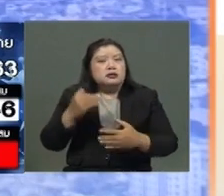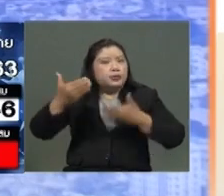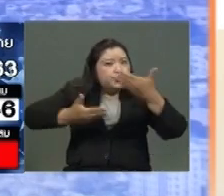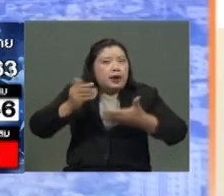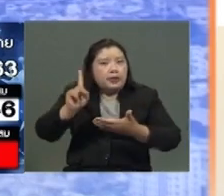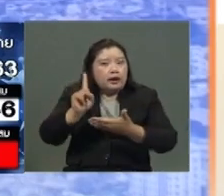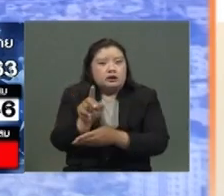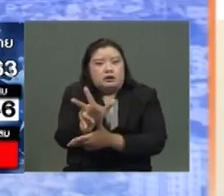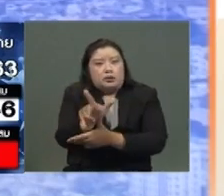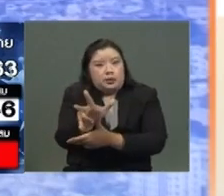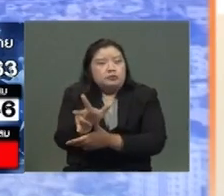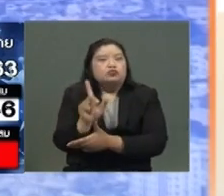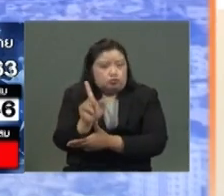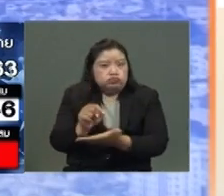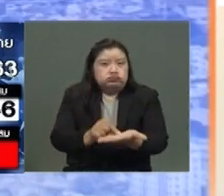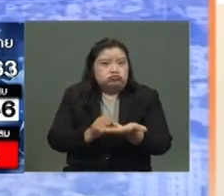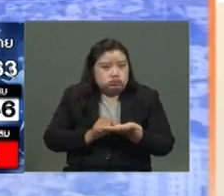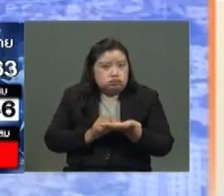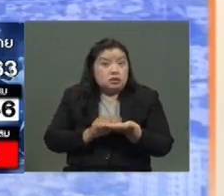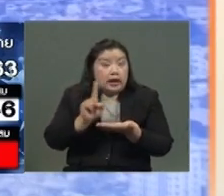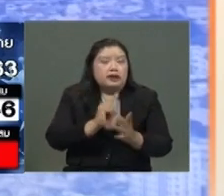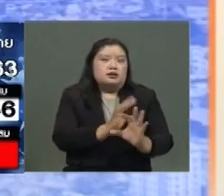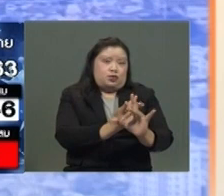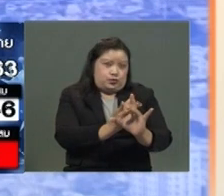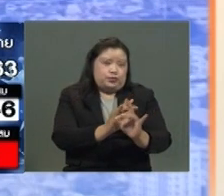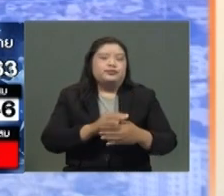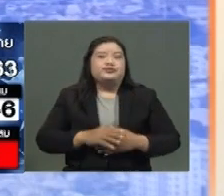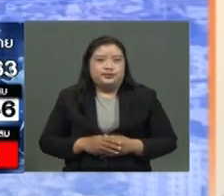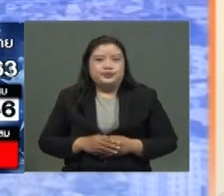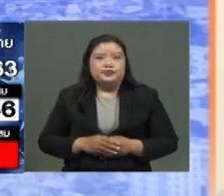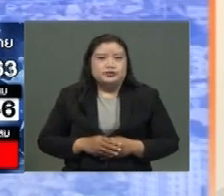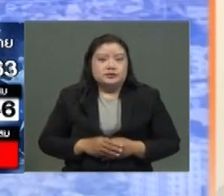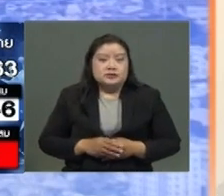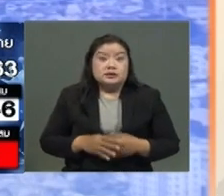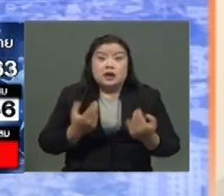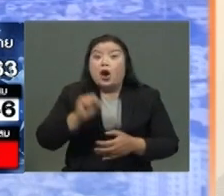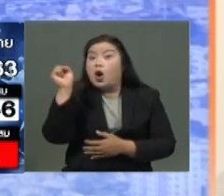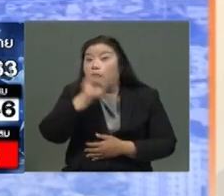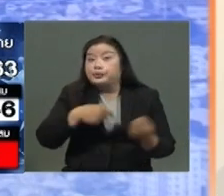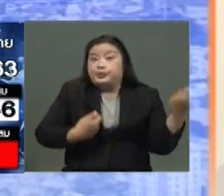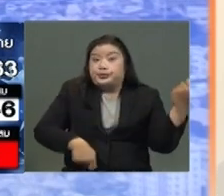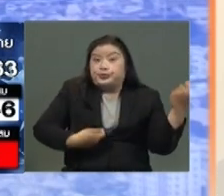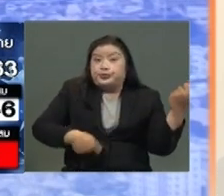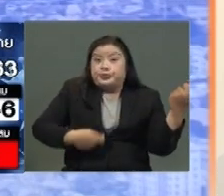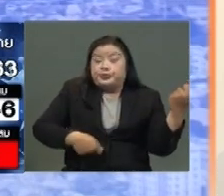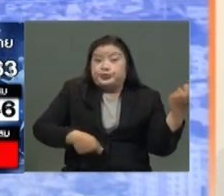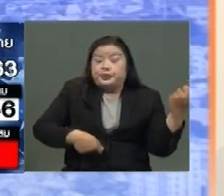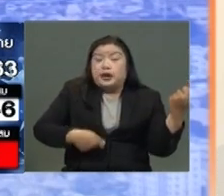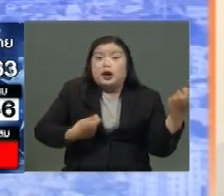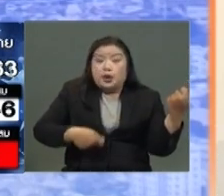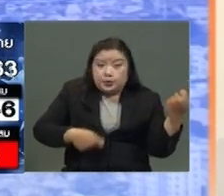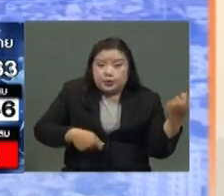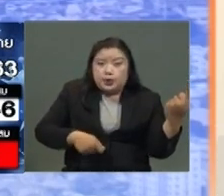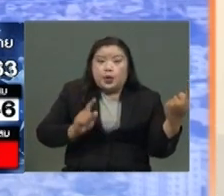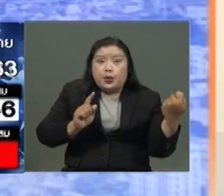างนี้นะครับในที่จังหวัดระยองนะครับแล้วก็คอนเสิร์ตก็ลงในรายละเอียดจะเป็นคอนเสิร์ตที่ด